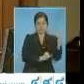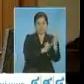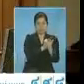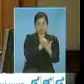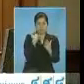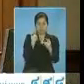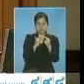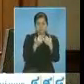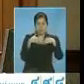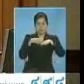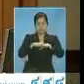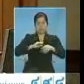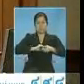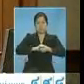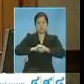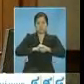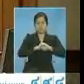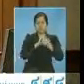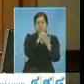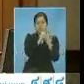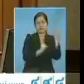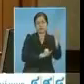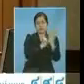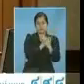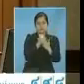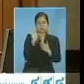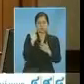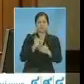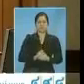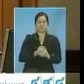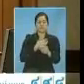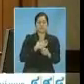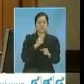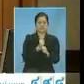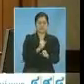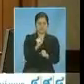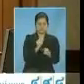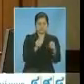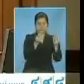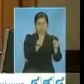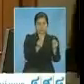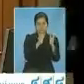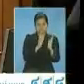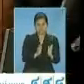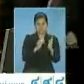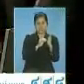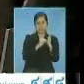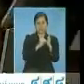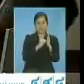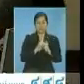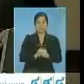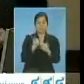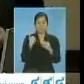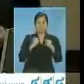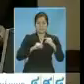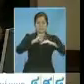ภูมิภาคสู่ภูมิภาคซึ่งตรงนี้แหละค่ะจะเป็นการที่เราจะทำให้คนในเมืองกรุงนั้นได้มีคุณ